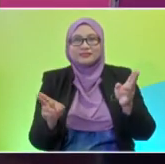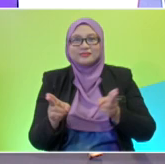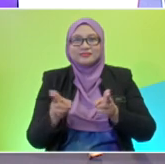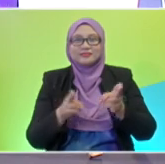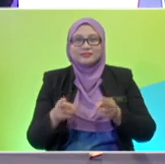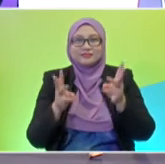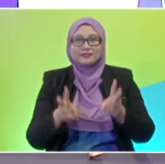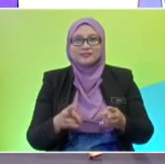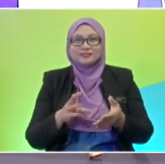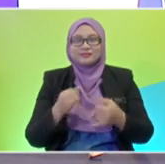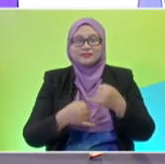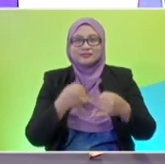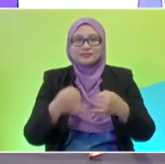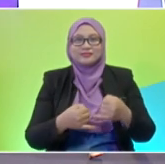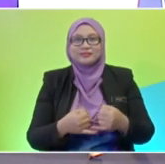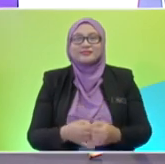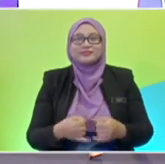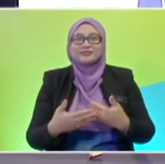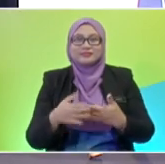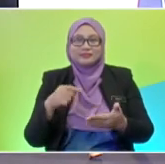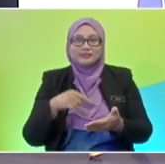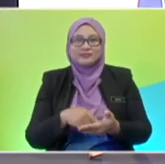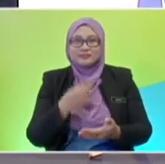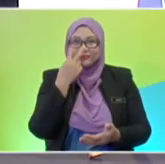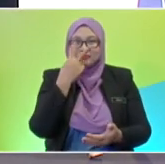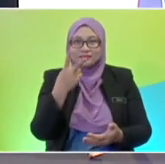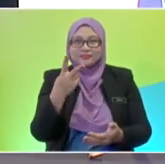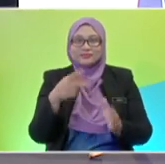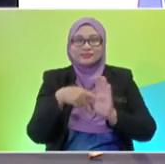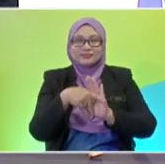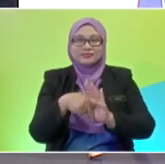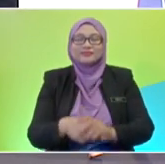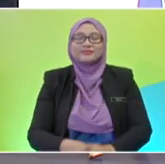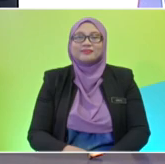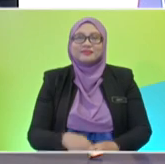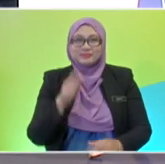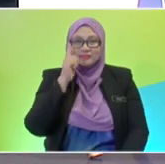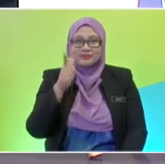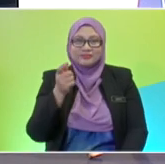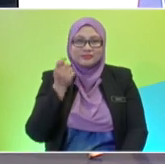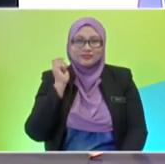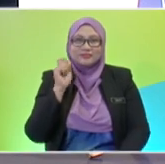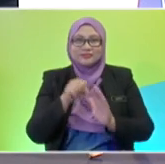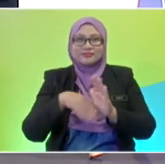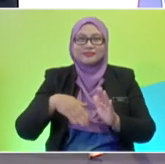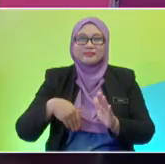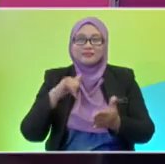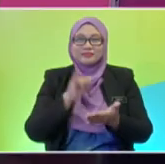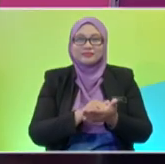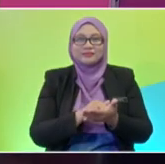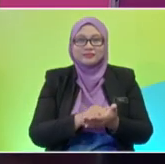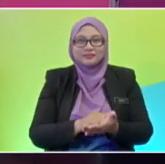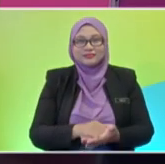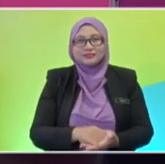Sebentar lagi kita akan paparkan slide dan kita lihat tadi sebelum itu Rizwan fungsi